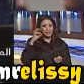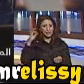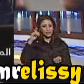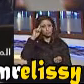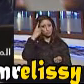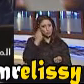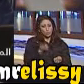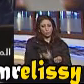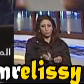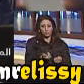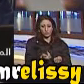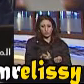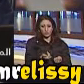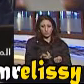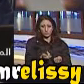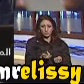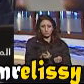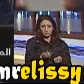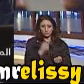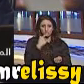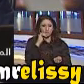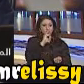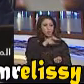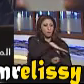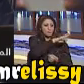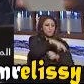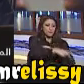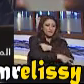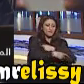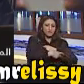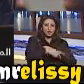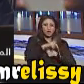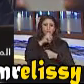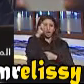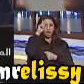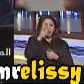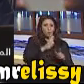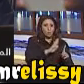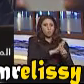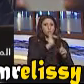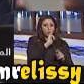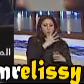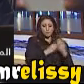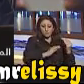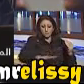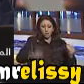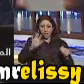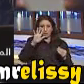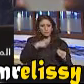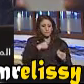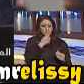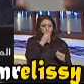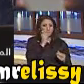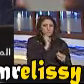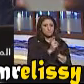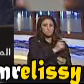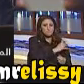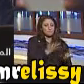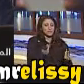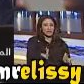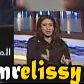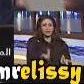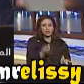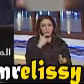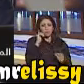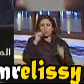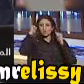الاول؟ يعني يبدا شوف الناس المظلومين الاول من تحت، يعني الواحد يبقى عنده اربع يبقى عنده خمس اولاد. والصور حضرتك عشان